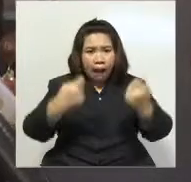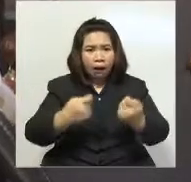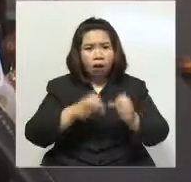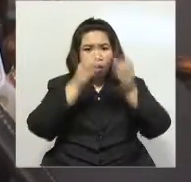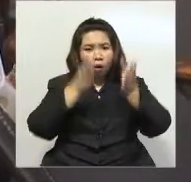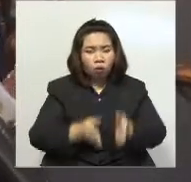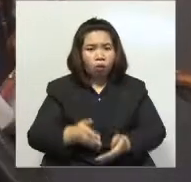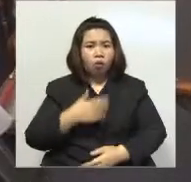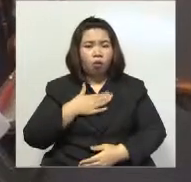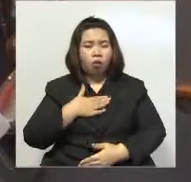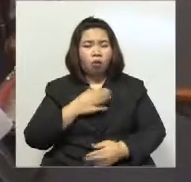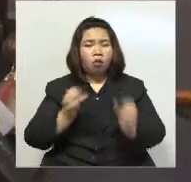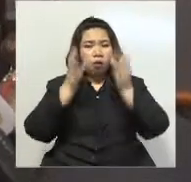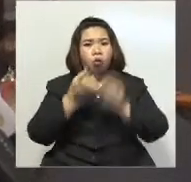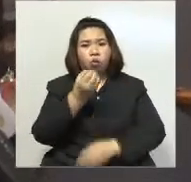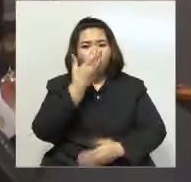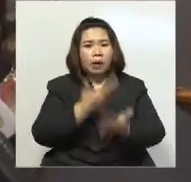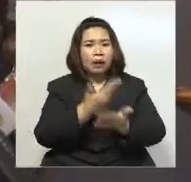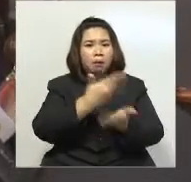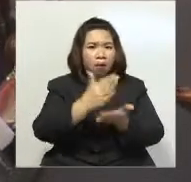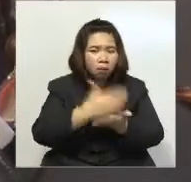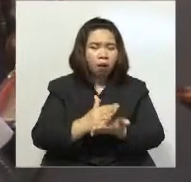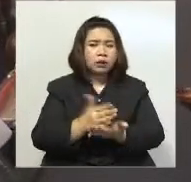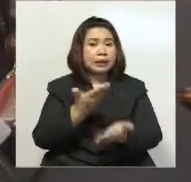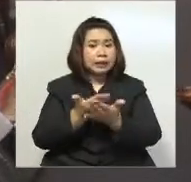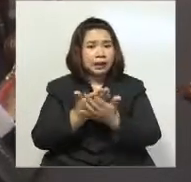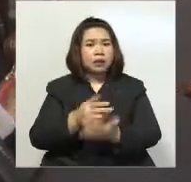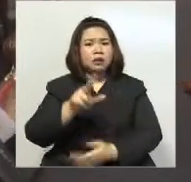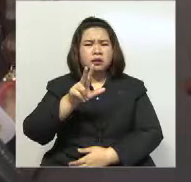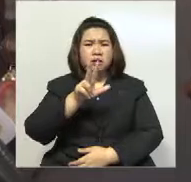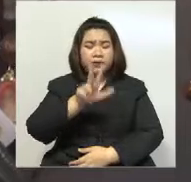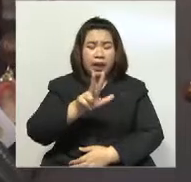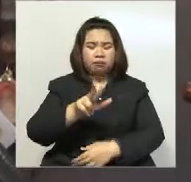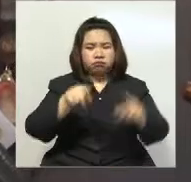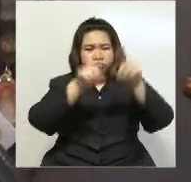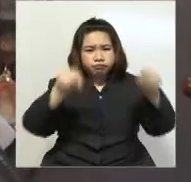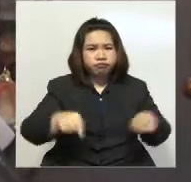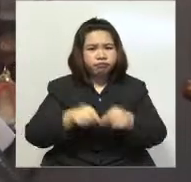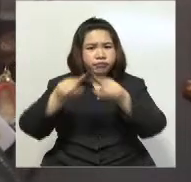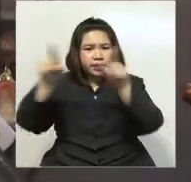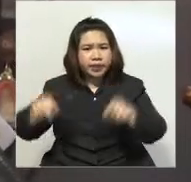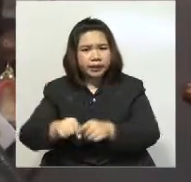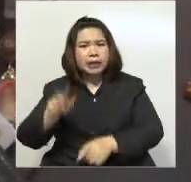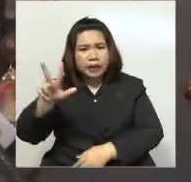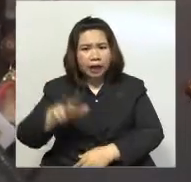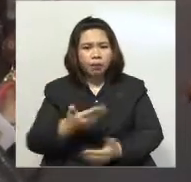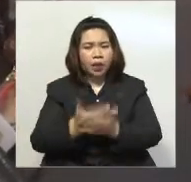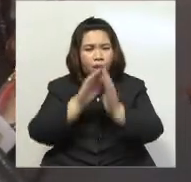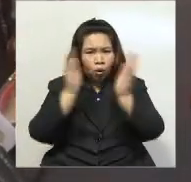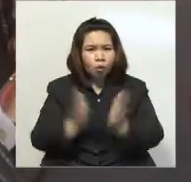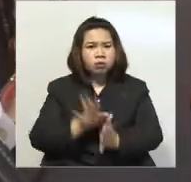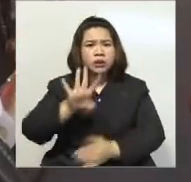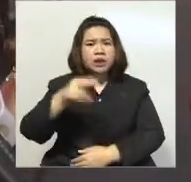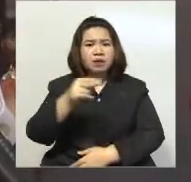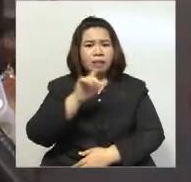วครูต้องเป็นภาระดอกเบี้ยเป็นจำนวนเงินทั้งหมด3สัญญานับคร่าวๆกันเนี่ยร่วม 40,000 ล้านบ